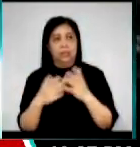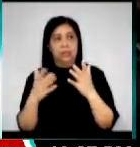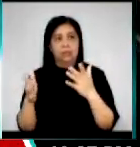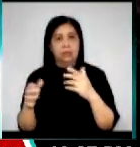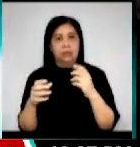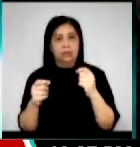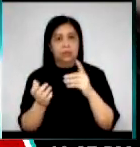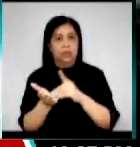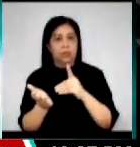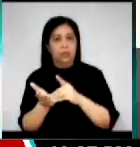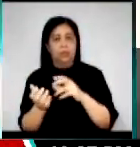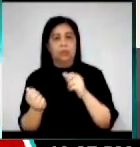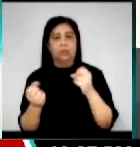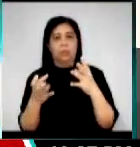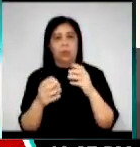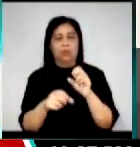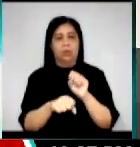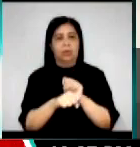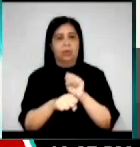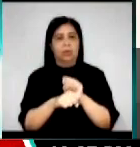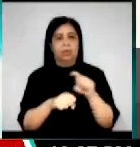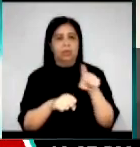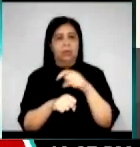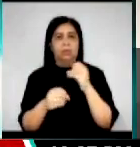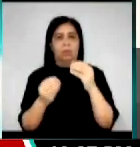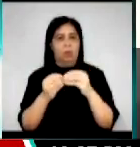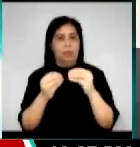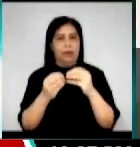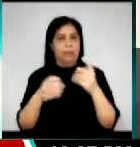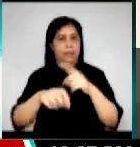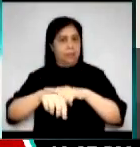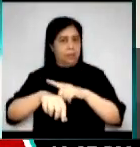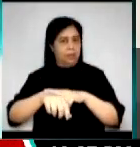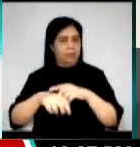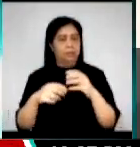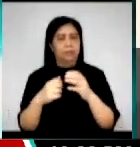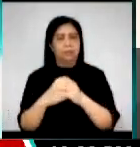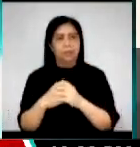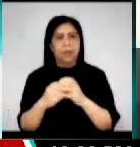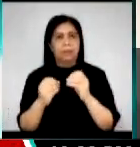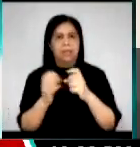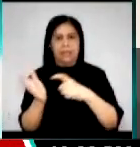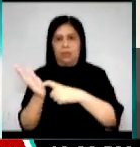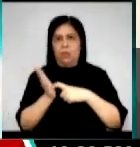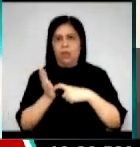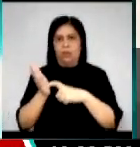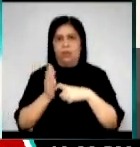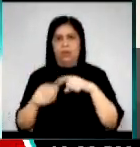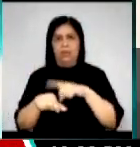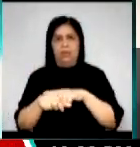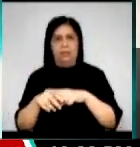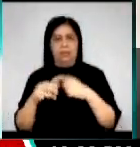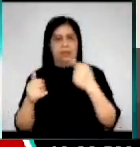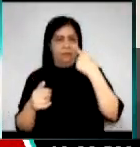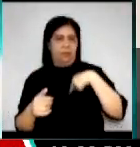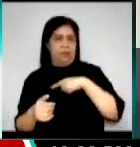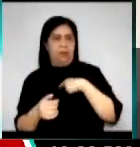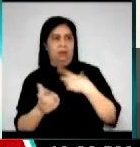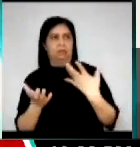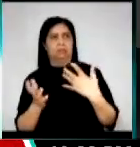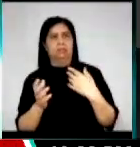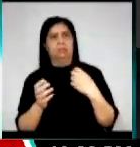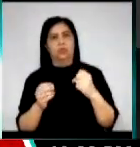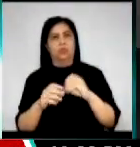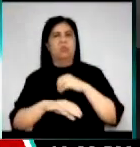so mas maraming time or mas marami yung nire-required na time for us para